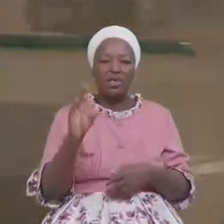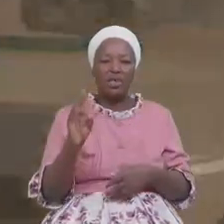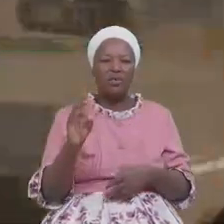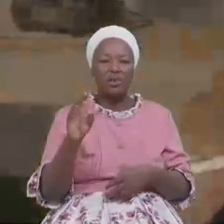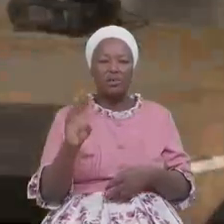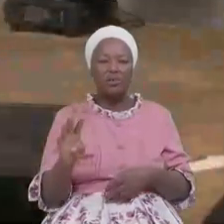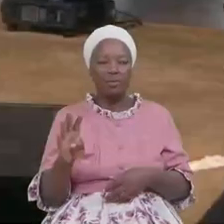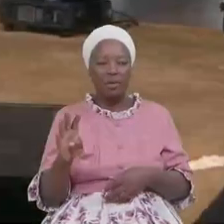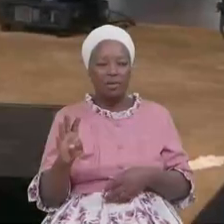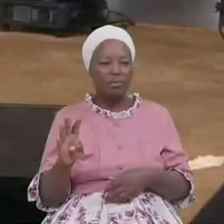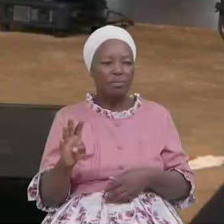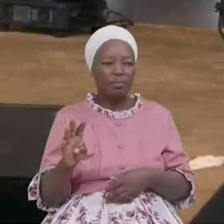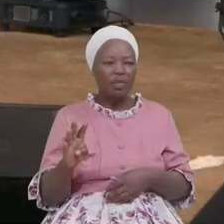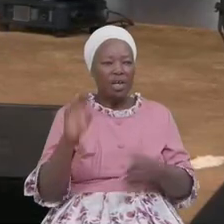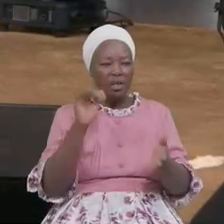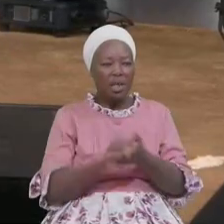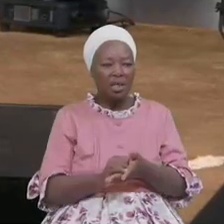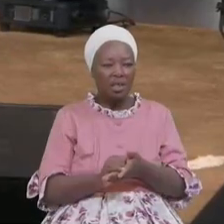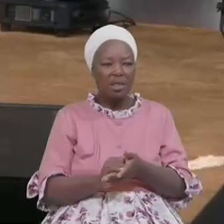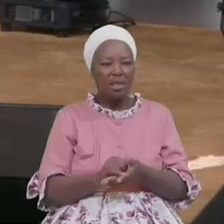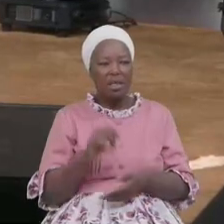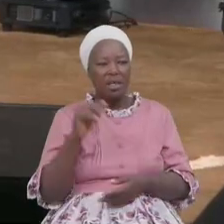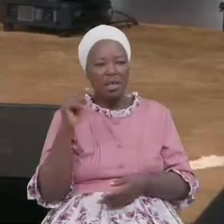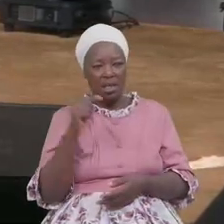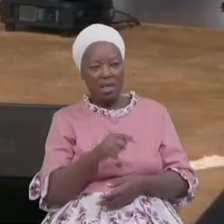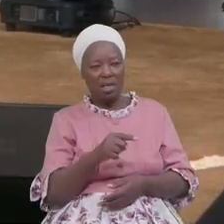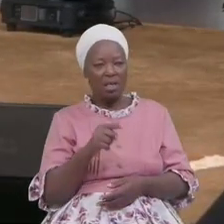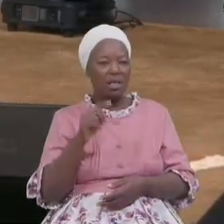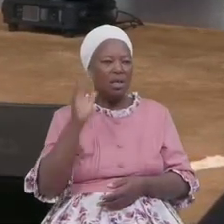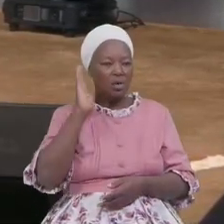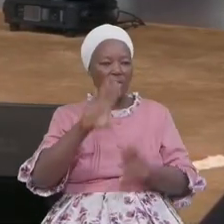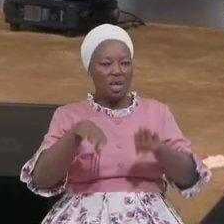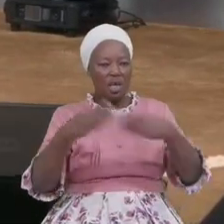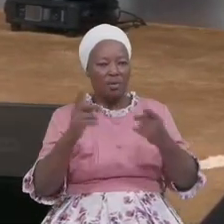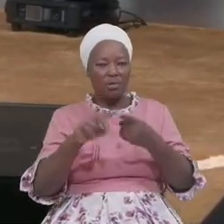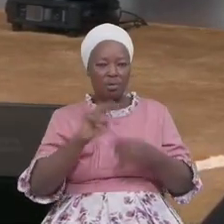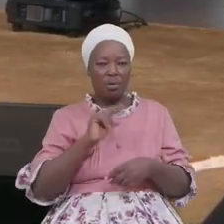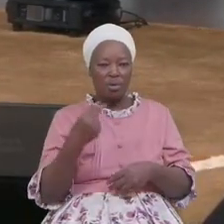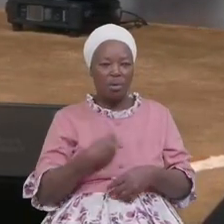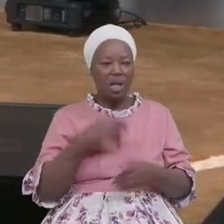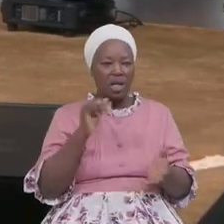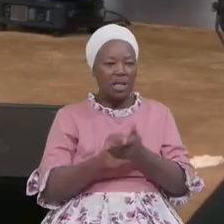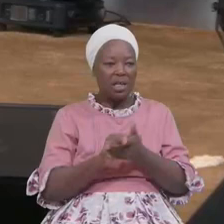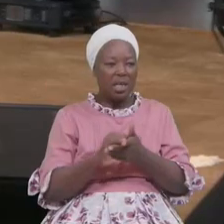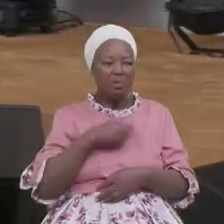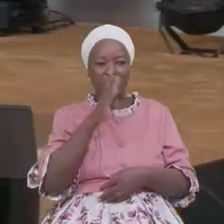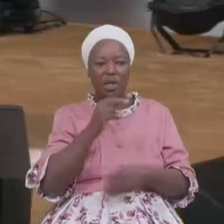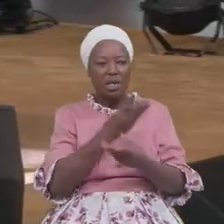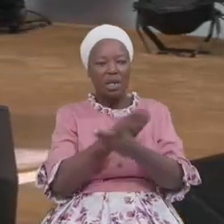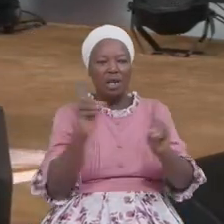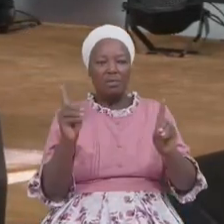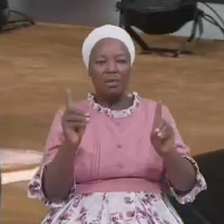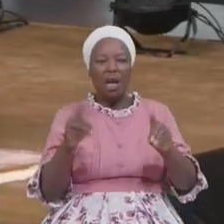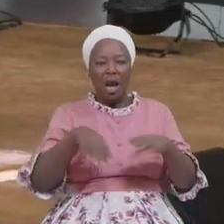74. Il nous dit, afin de nous permettre, après que nous serions délivrés